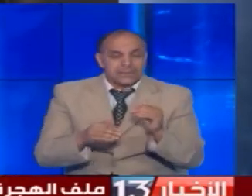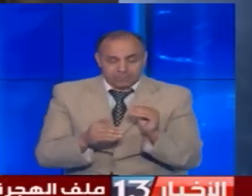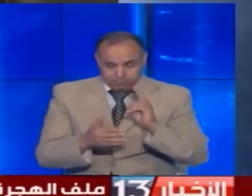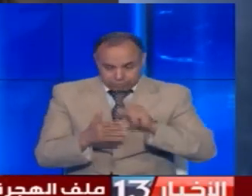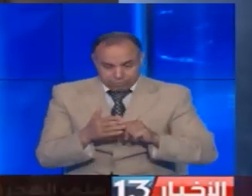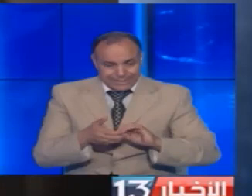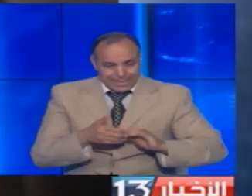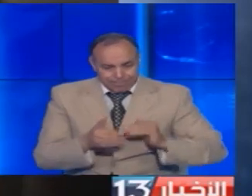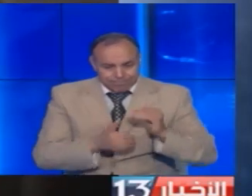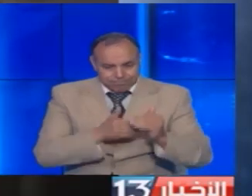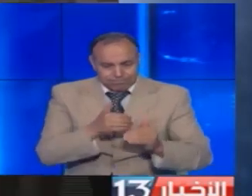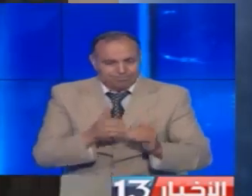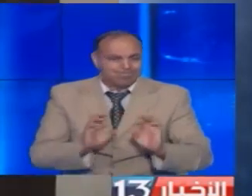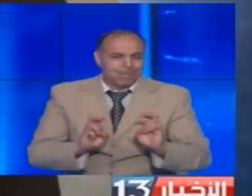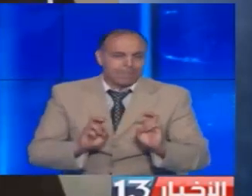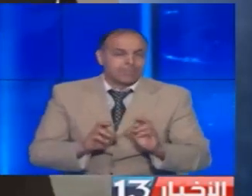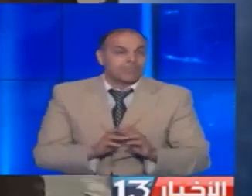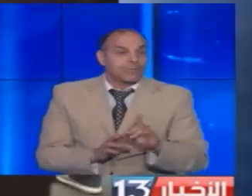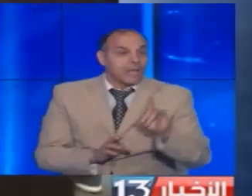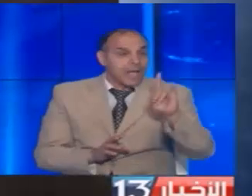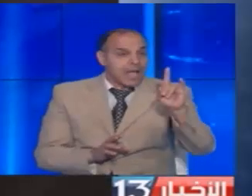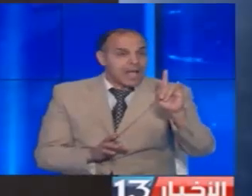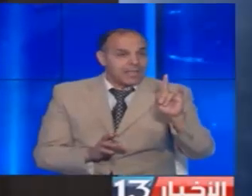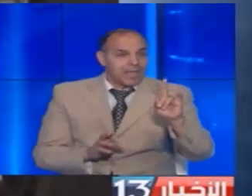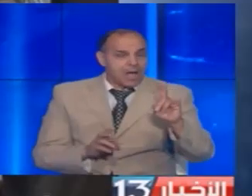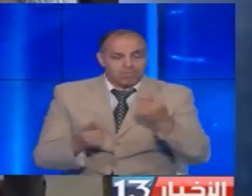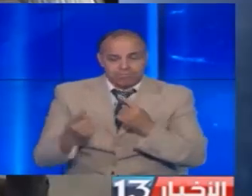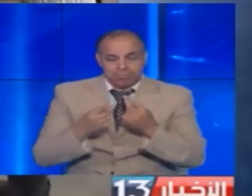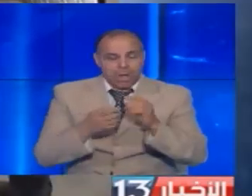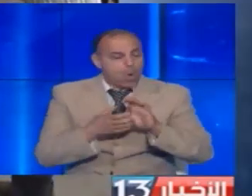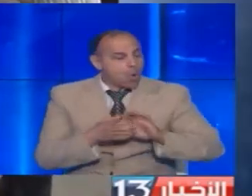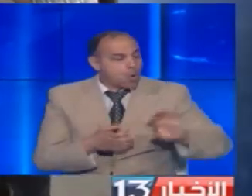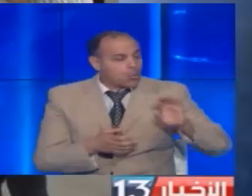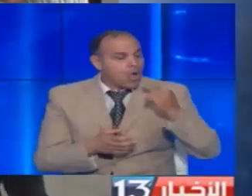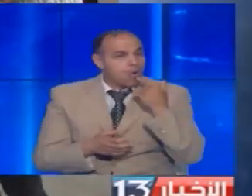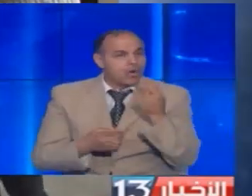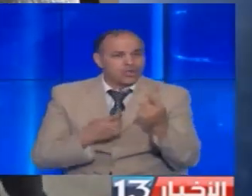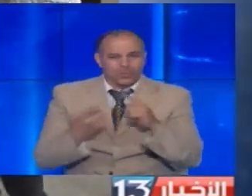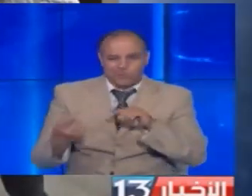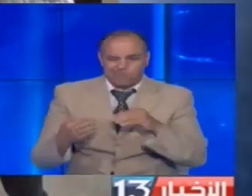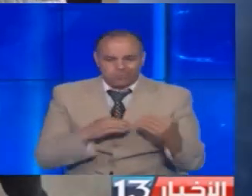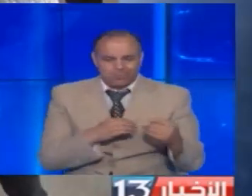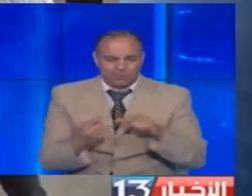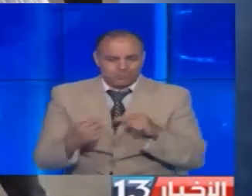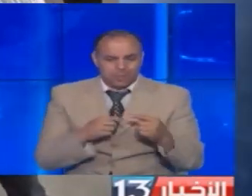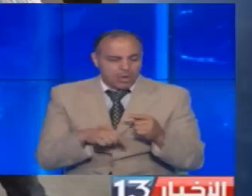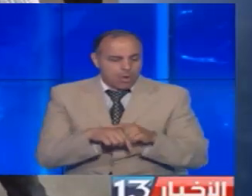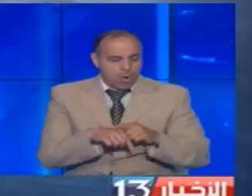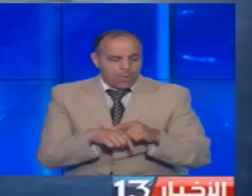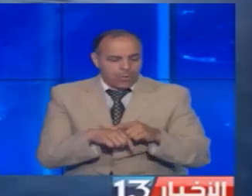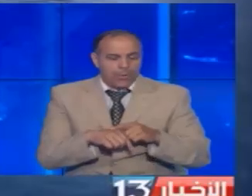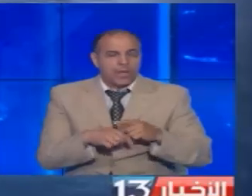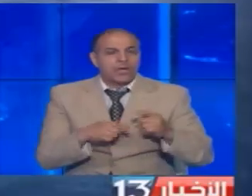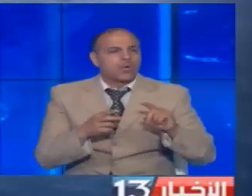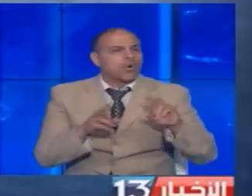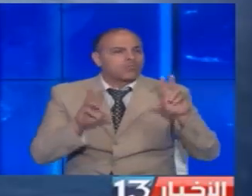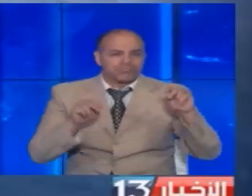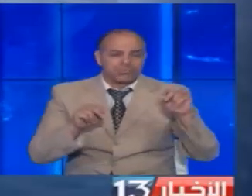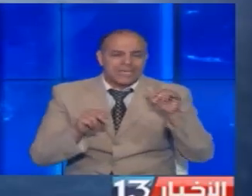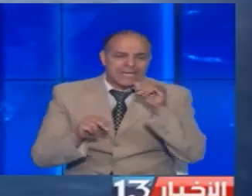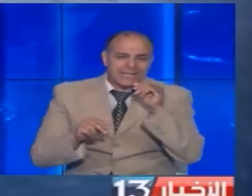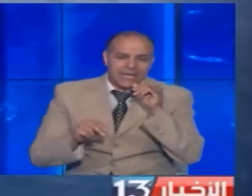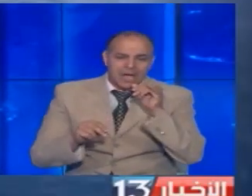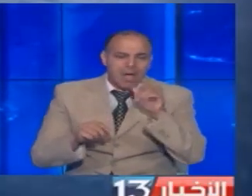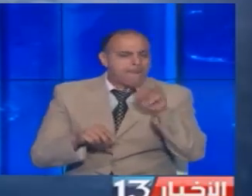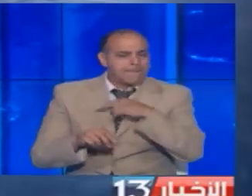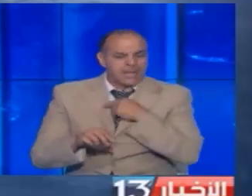الاتحاد بشأنه تقدما. وقد انعقدت القمة الأوروبية في جو من التوتر في وقت ترفض فيه كل من إيطاليا